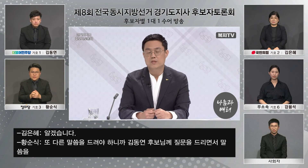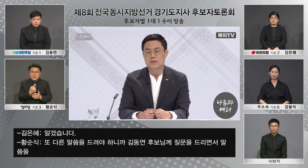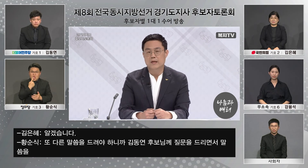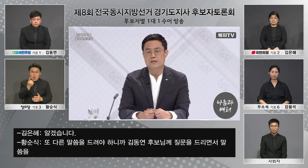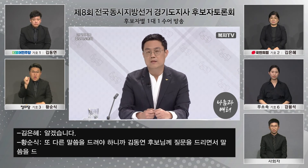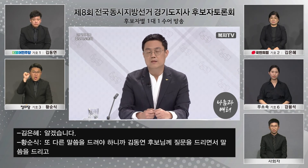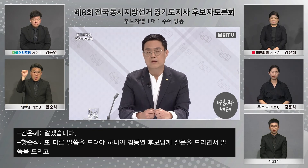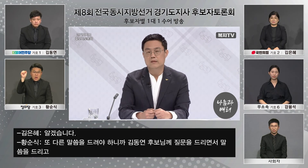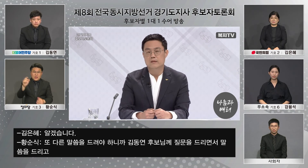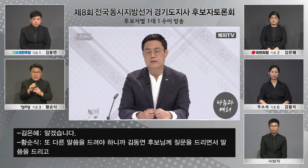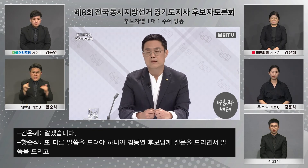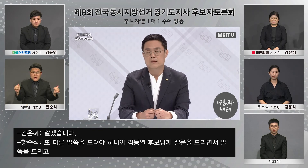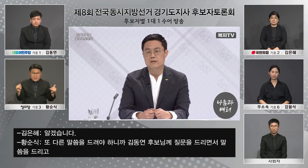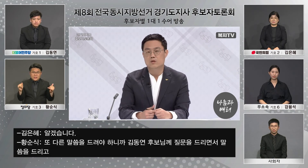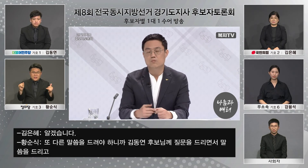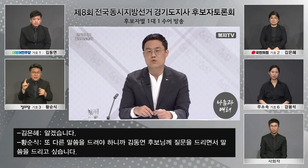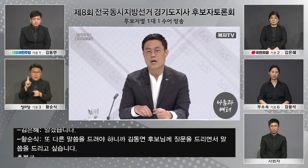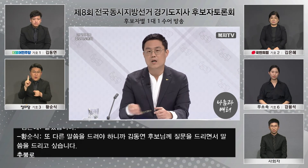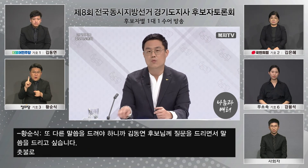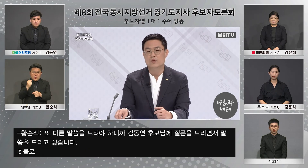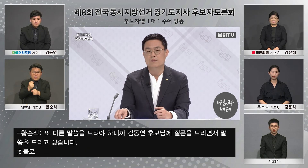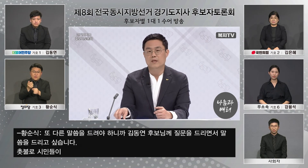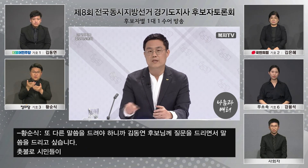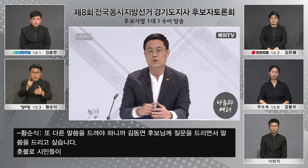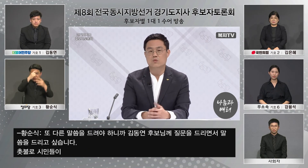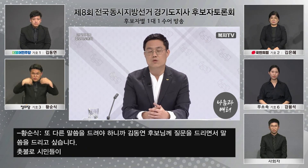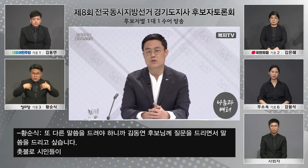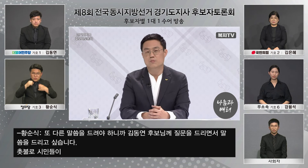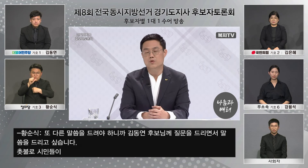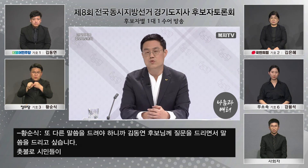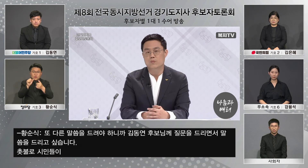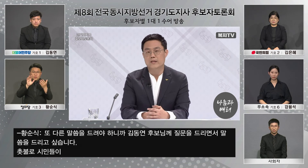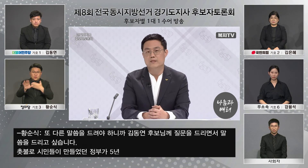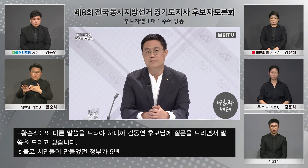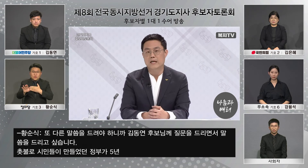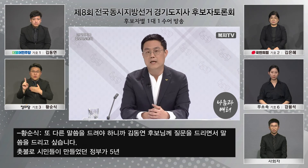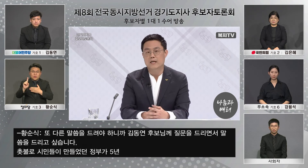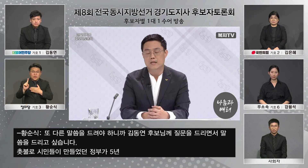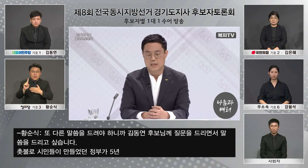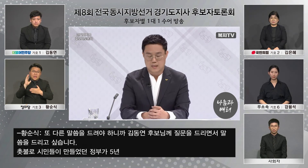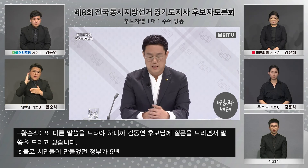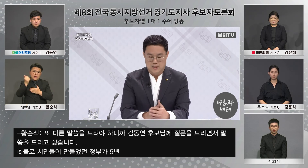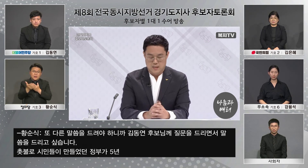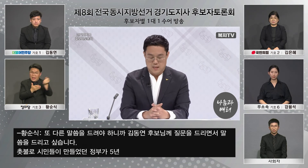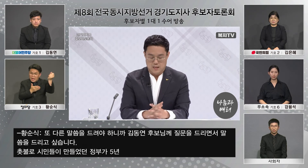촛불로 시민들이 만들었던 정부가 5년 만에 정권을 넘겨주고 말았습니다.